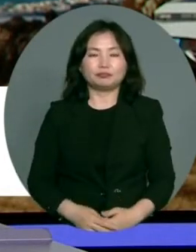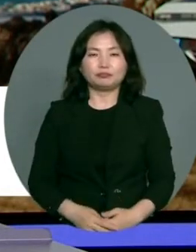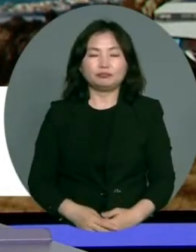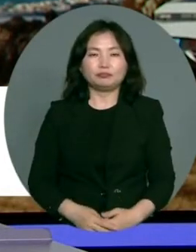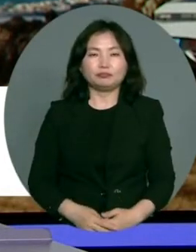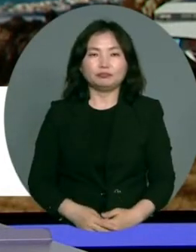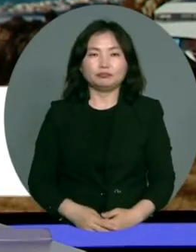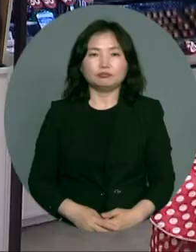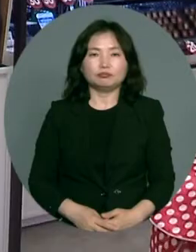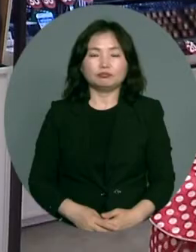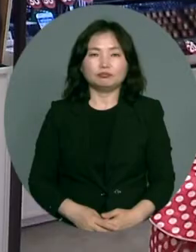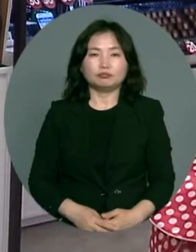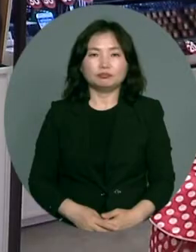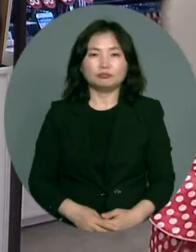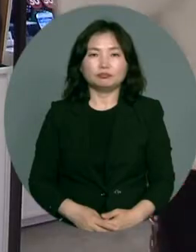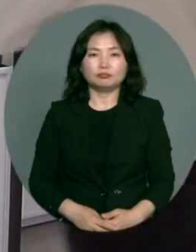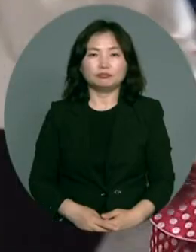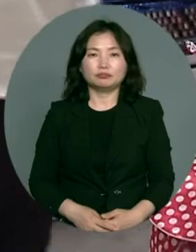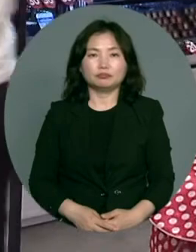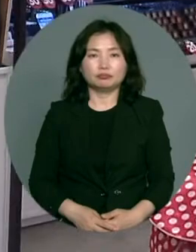취재했습니다.